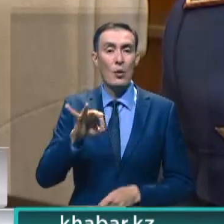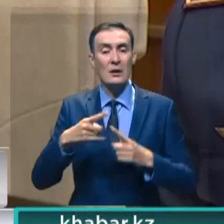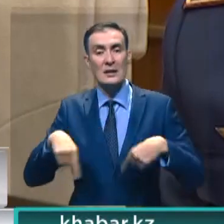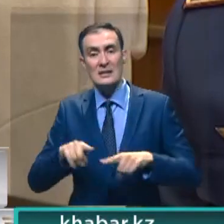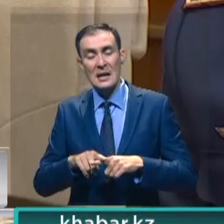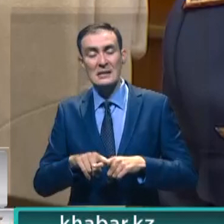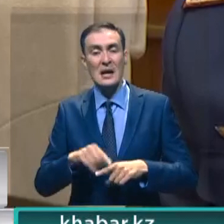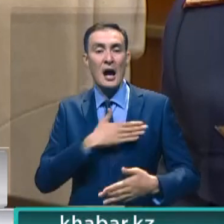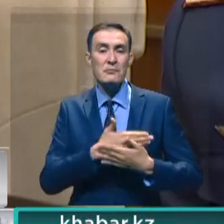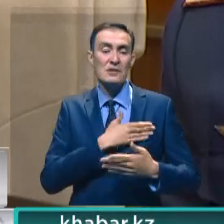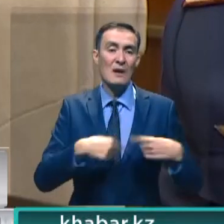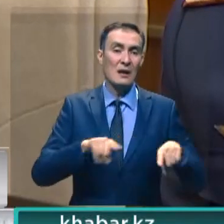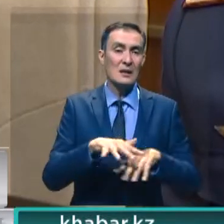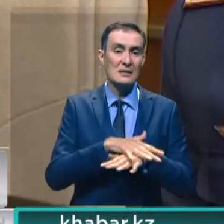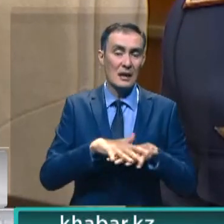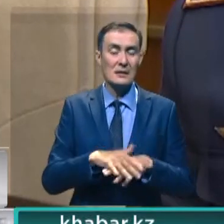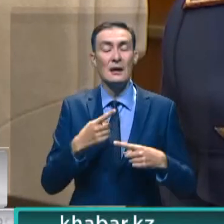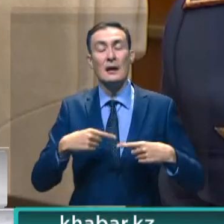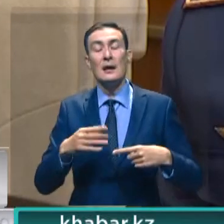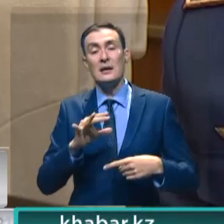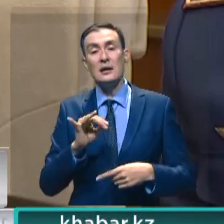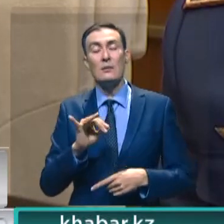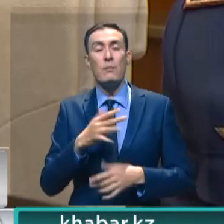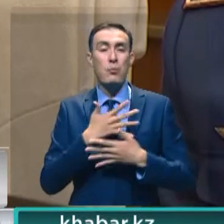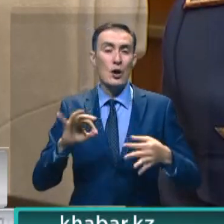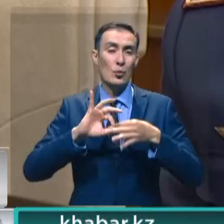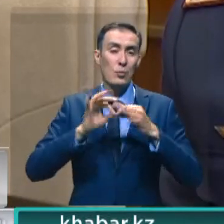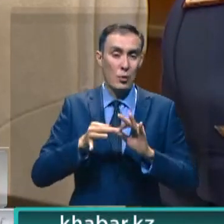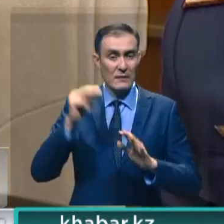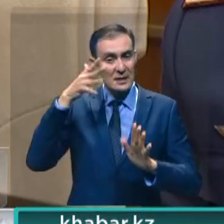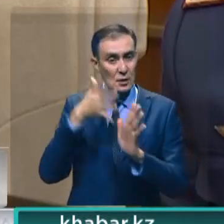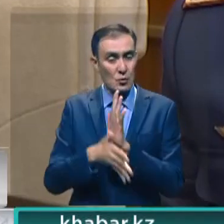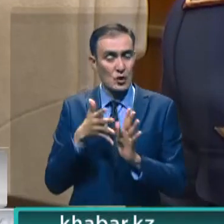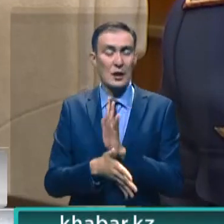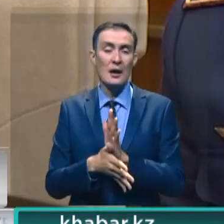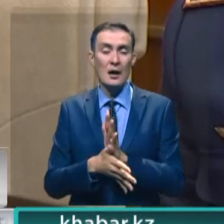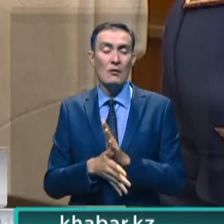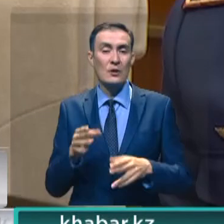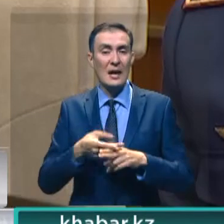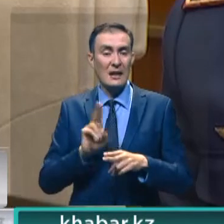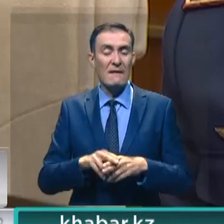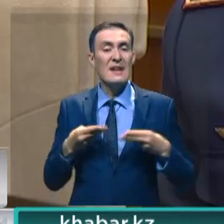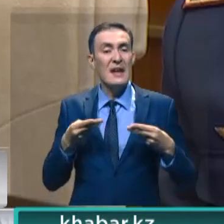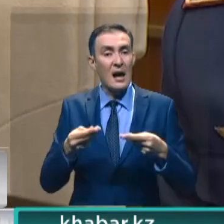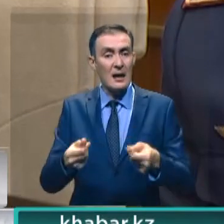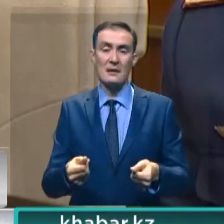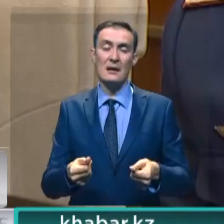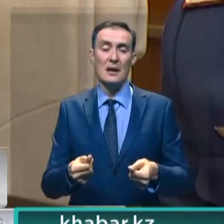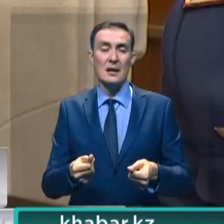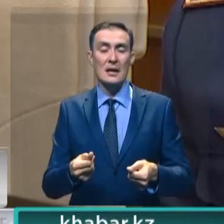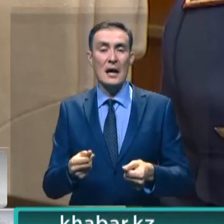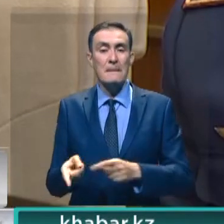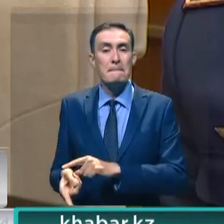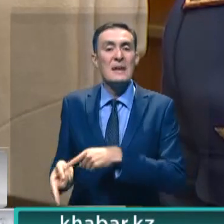организаций, от общественных организаций. И для более глубокого и детального изучения вот, влияния именно на